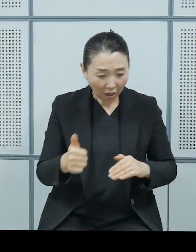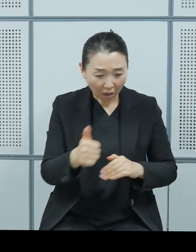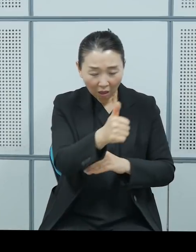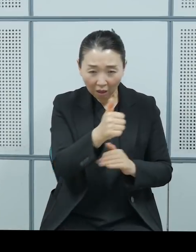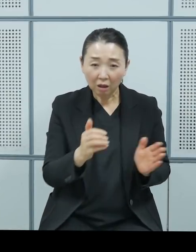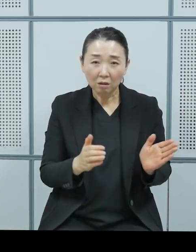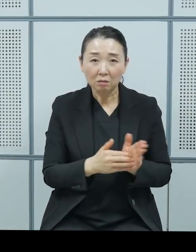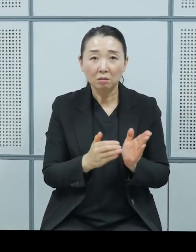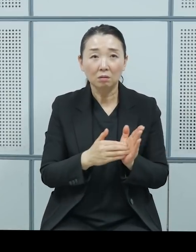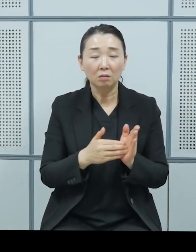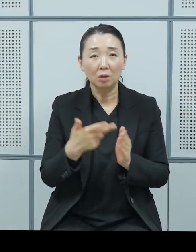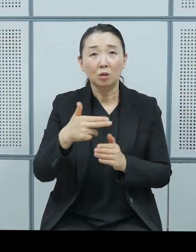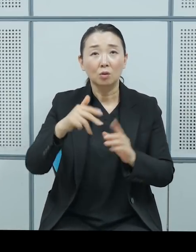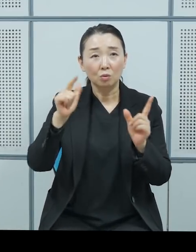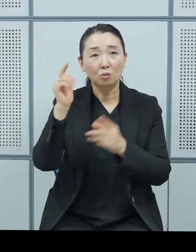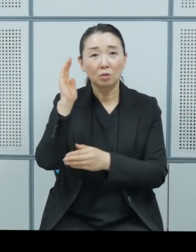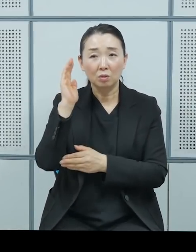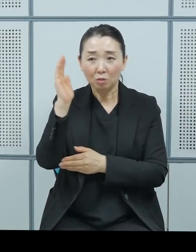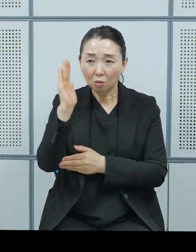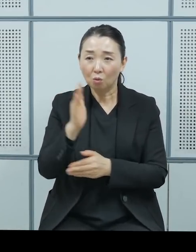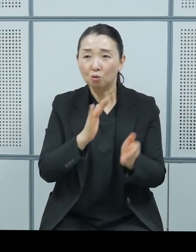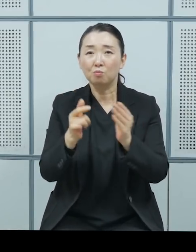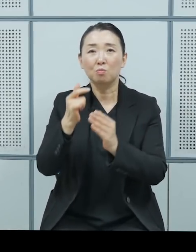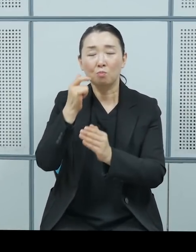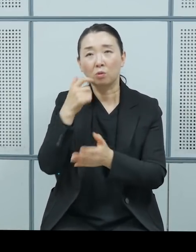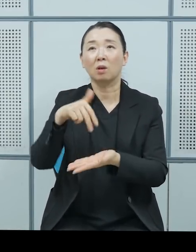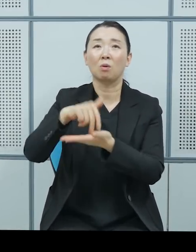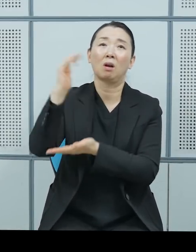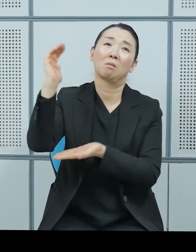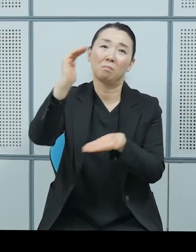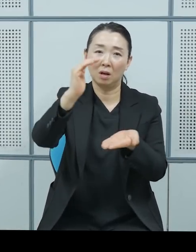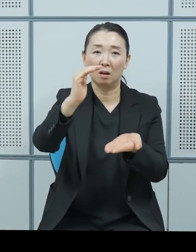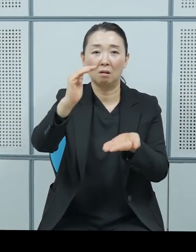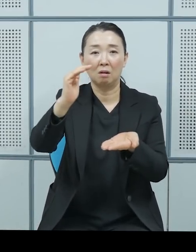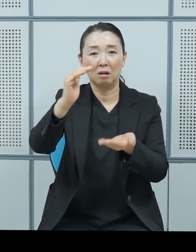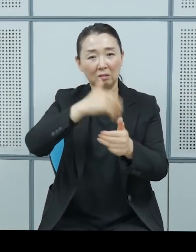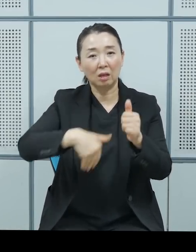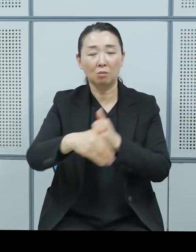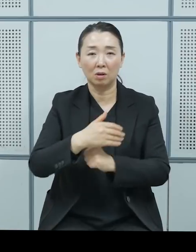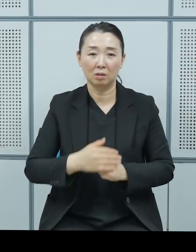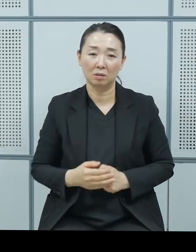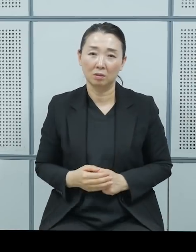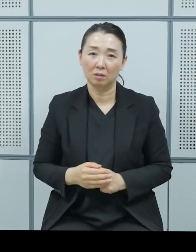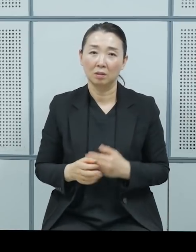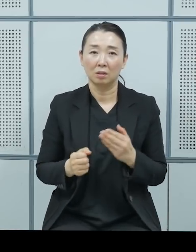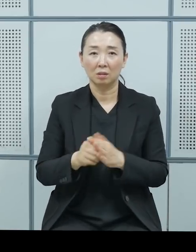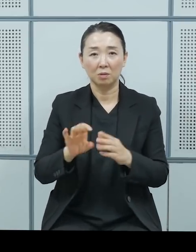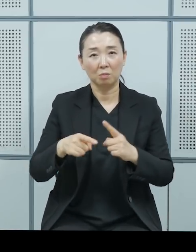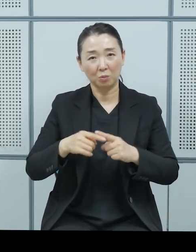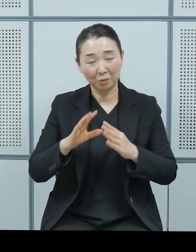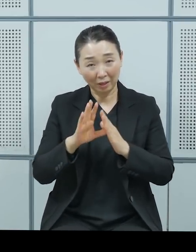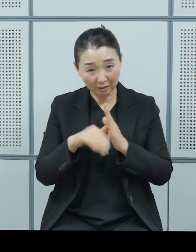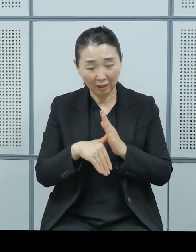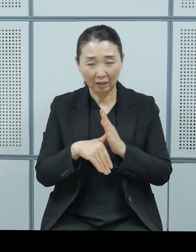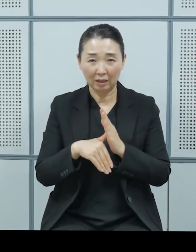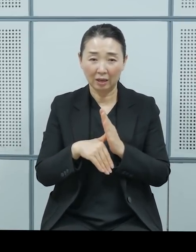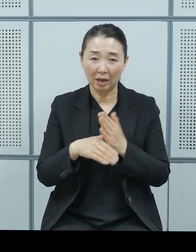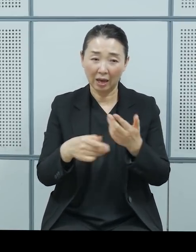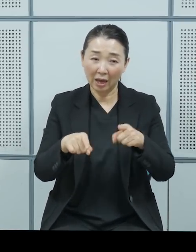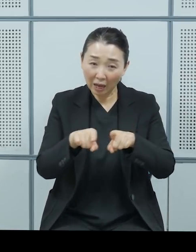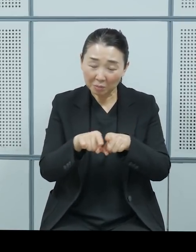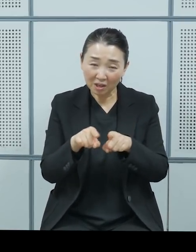설교도 뭐 준비 못하고 올라갈 지경이었으니까. 네네. 그래서 개척할 때 같이 했던 여집사님을